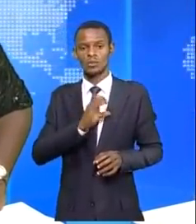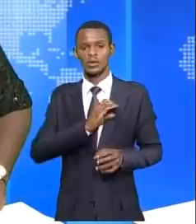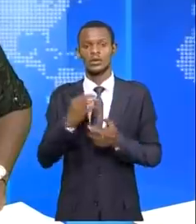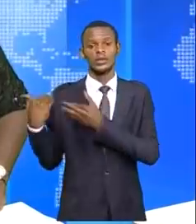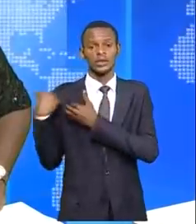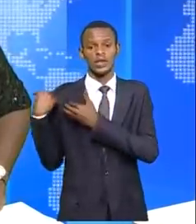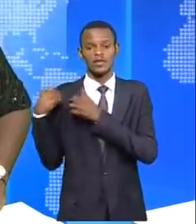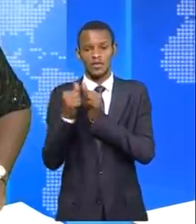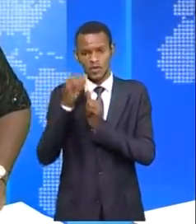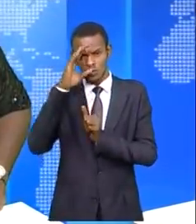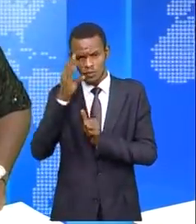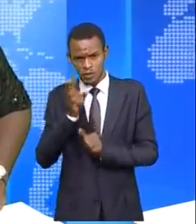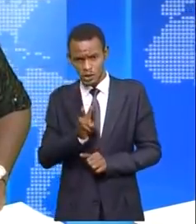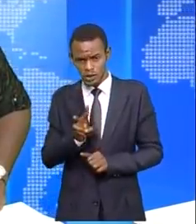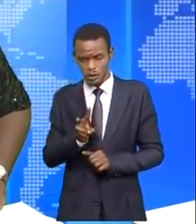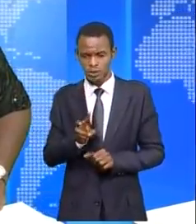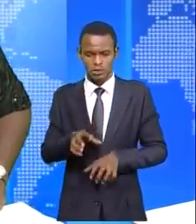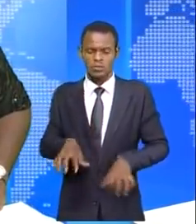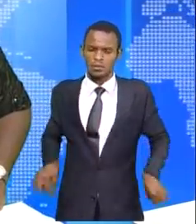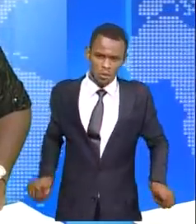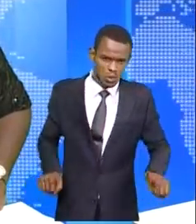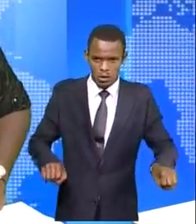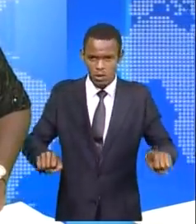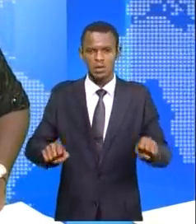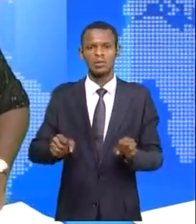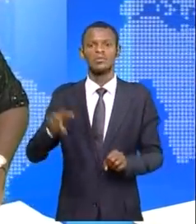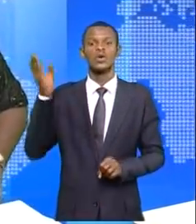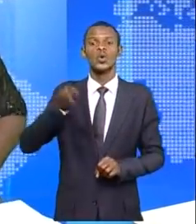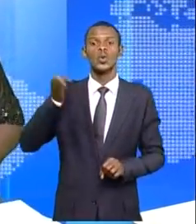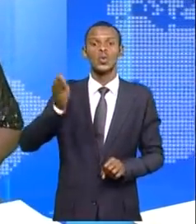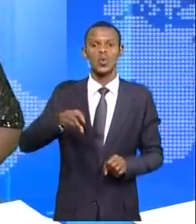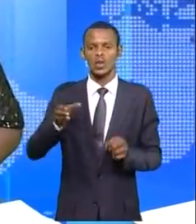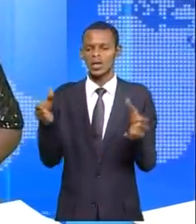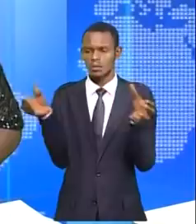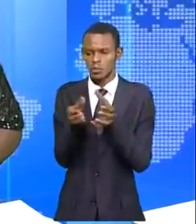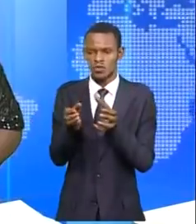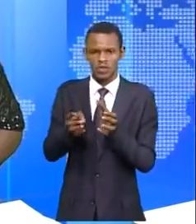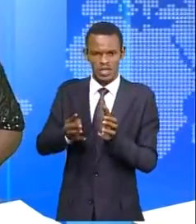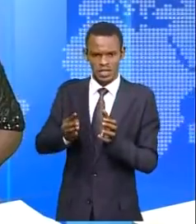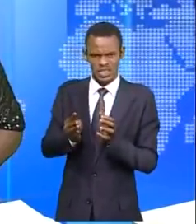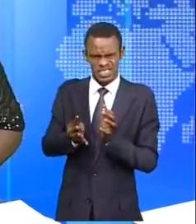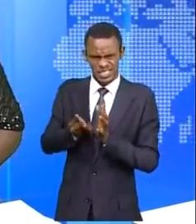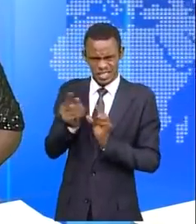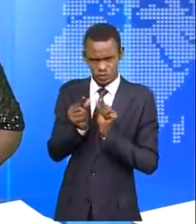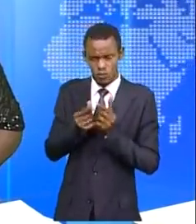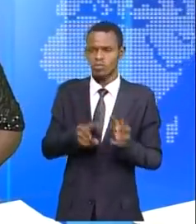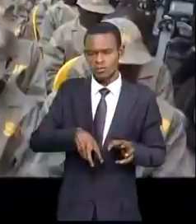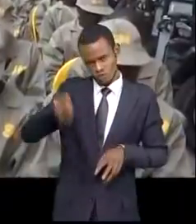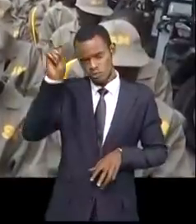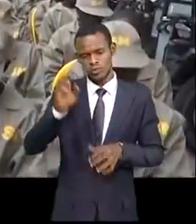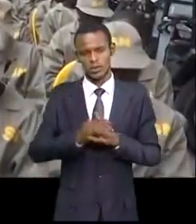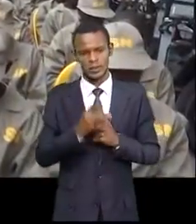accompagnés à l'aéroport international de n'djili une quatrième vague constituée également des femmes au scandale